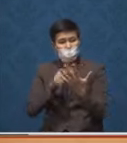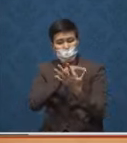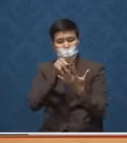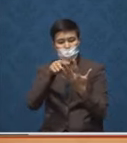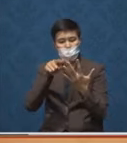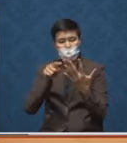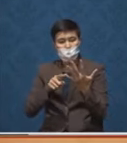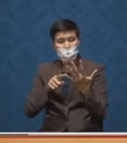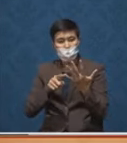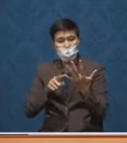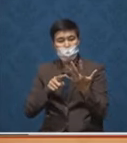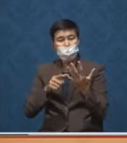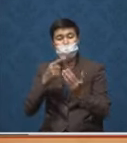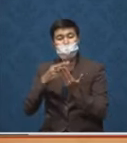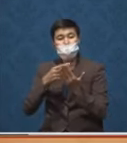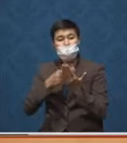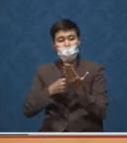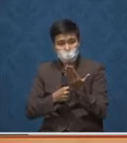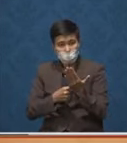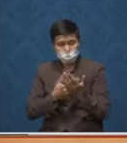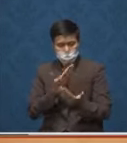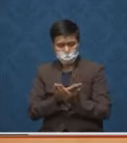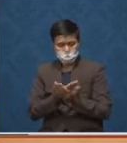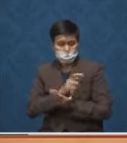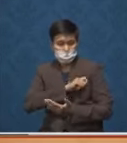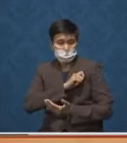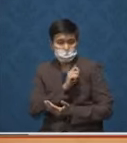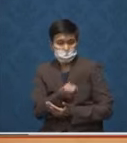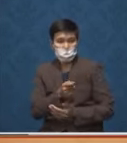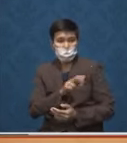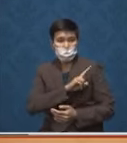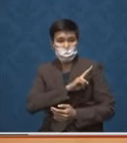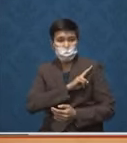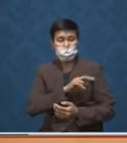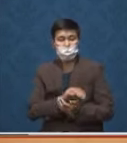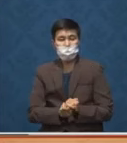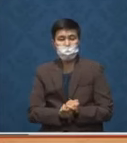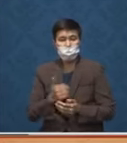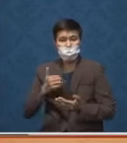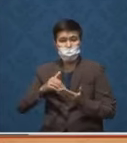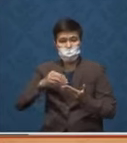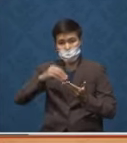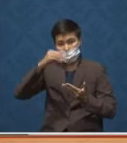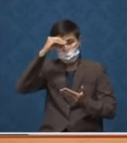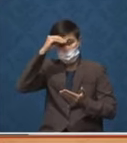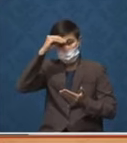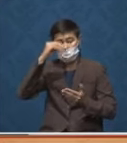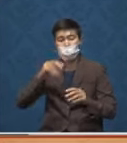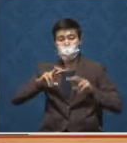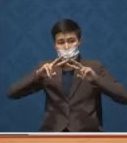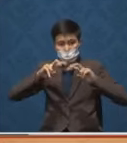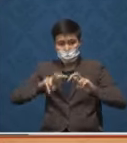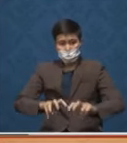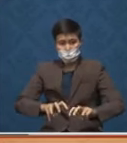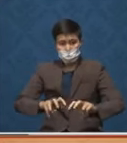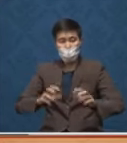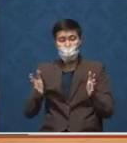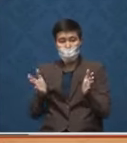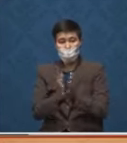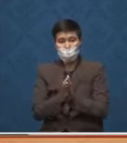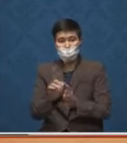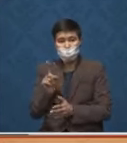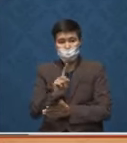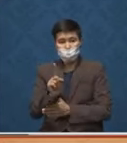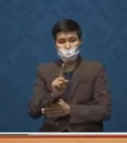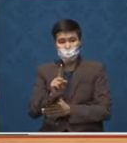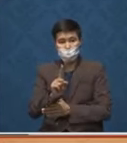ตังให้จ้างที่ปรึกษานั่นเองนะคะมีทั้งสถาบันการศึกษาสถาบันวิจัยนะคะรวมถึงแม้กระทั่